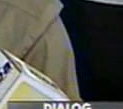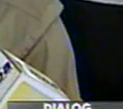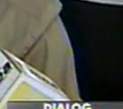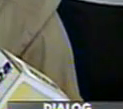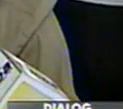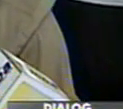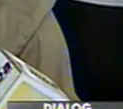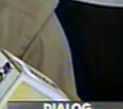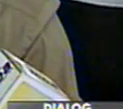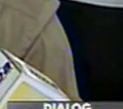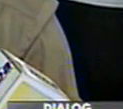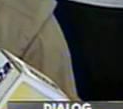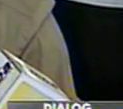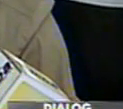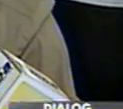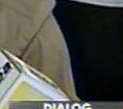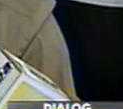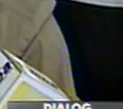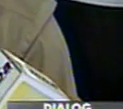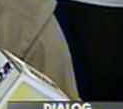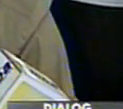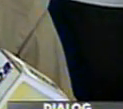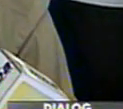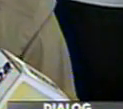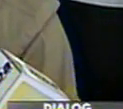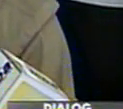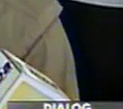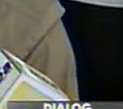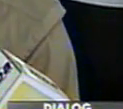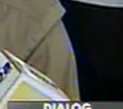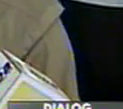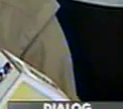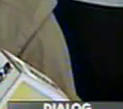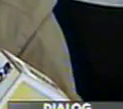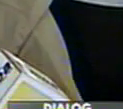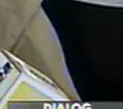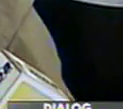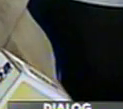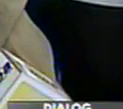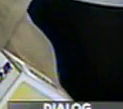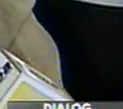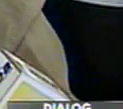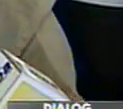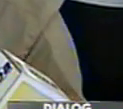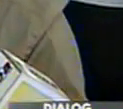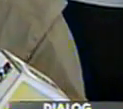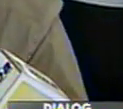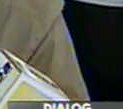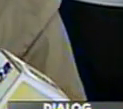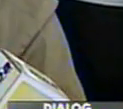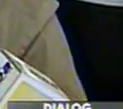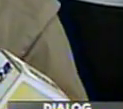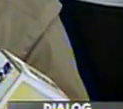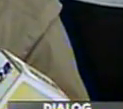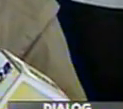orang Tengah tapi kita tidak boleh memaksa dan memastikan orang tengah ini terus terhapus sebab